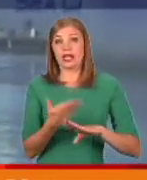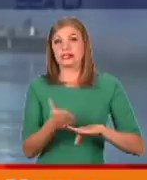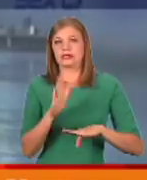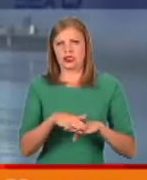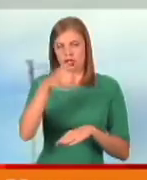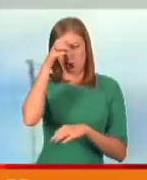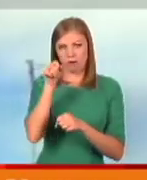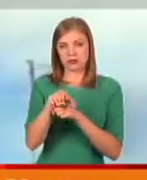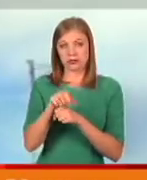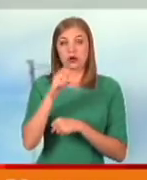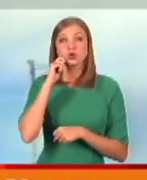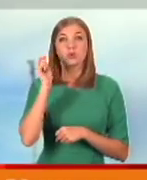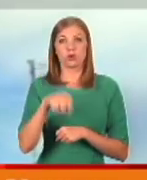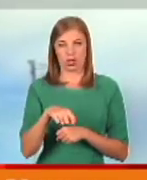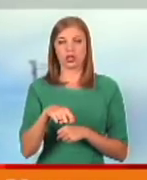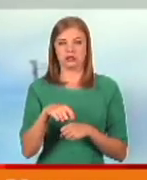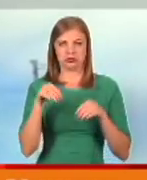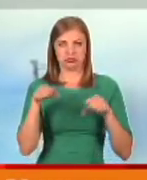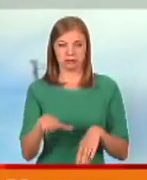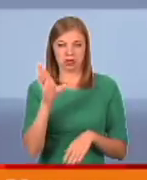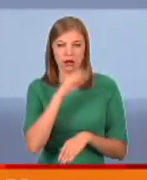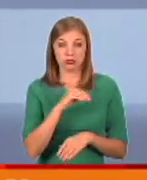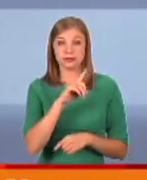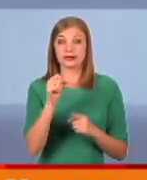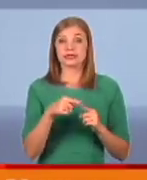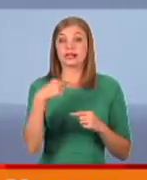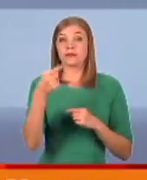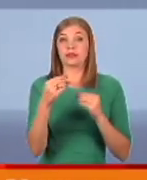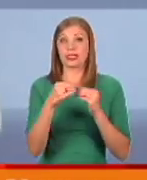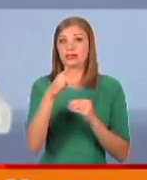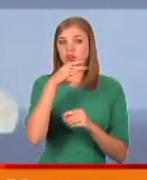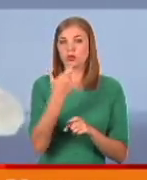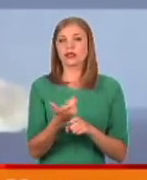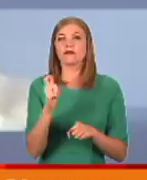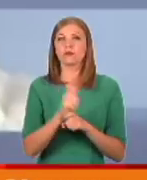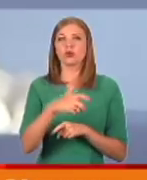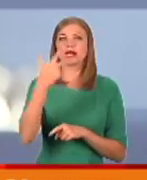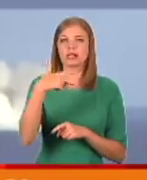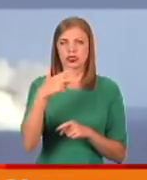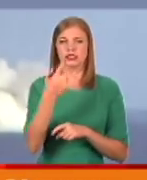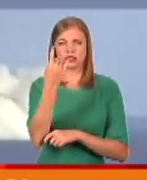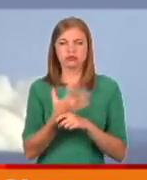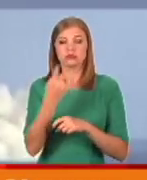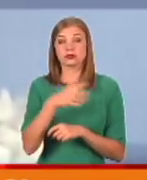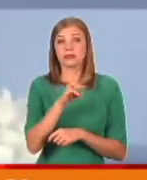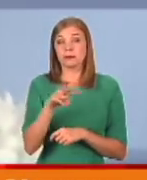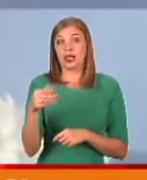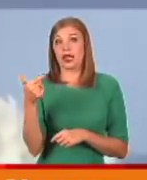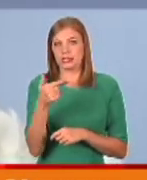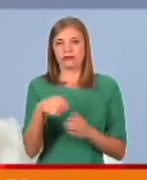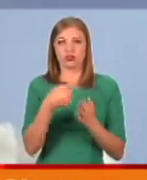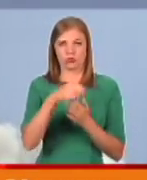наукове завдання. Українці його розв'язують. За наступні 10 років понад 30 стартів, мільярди гривень